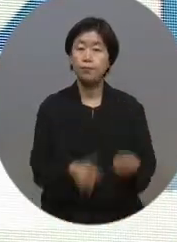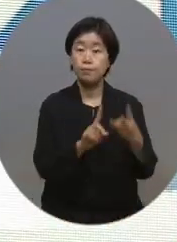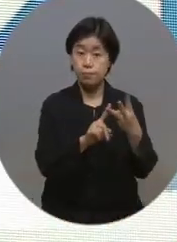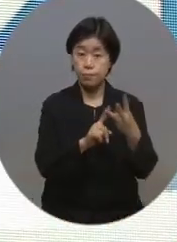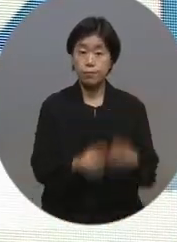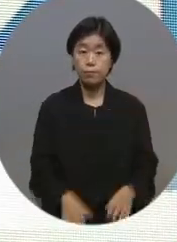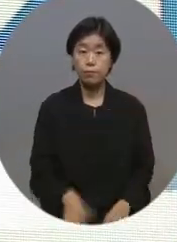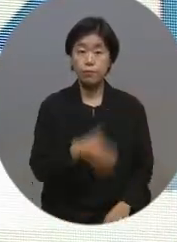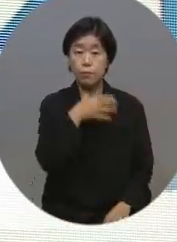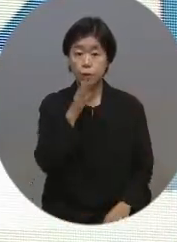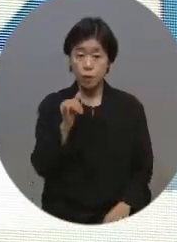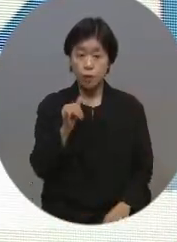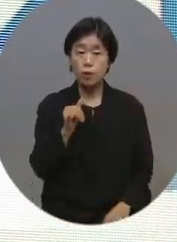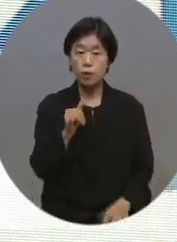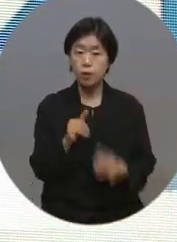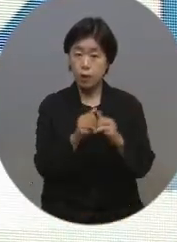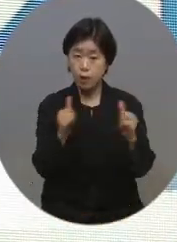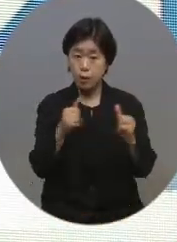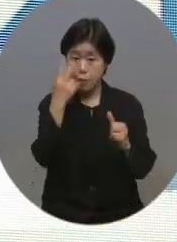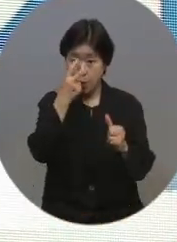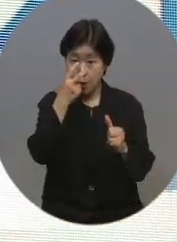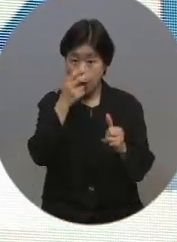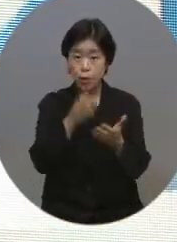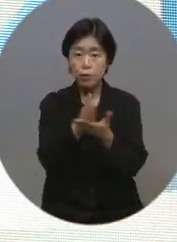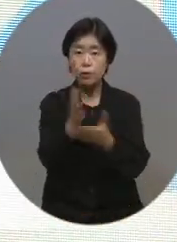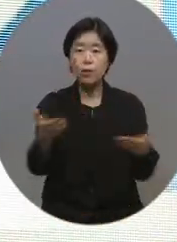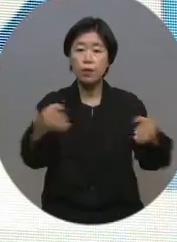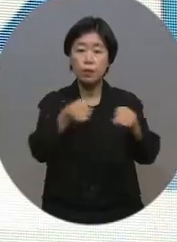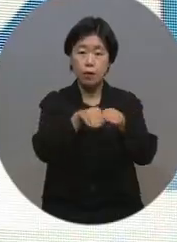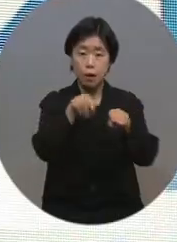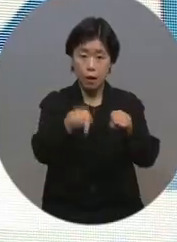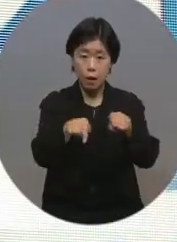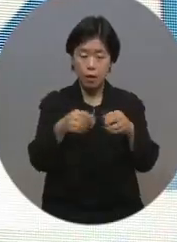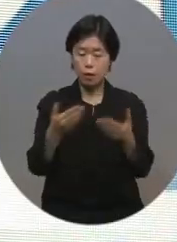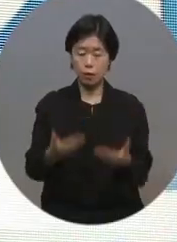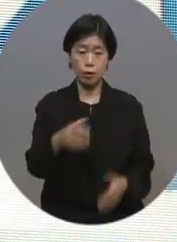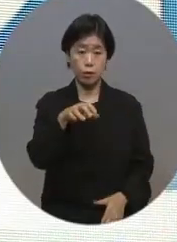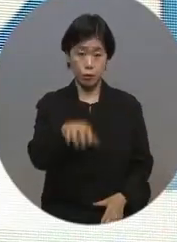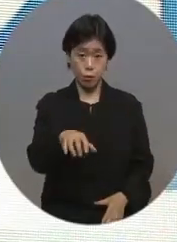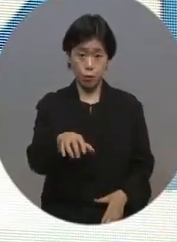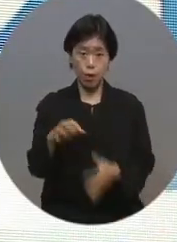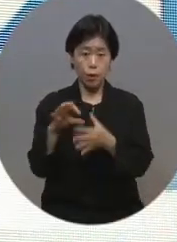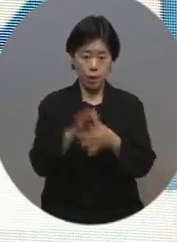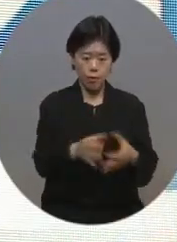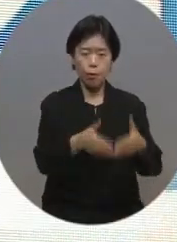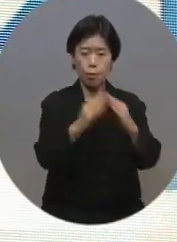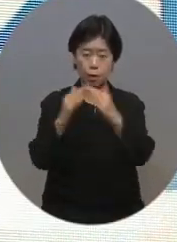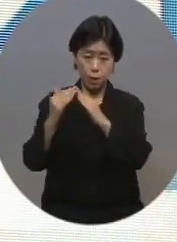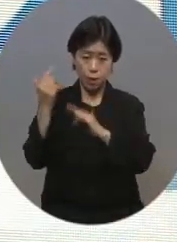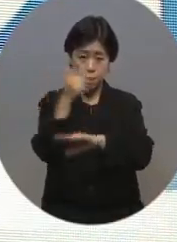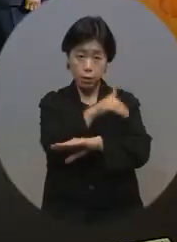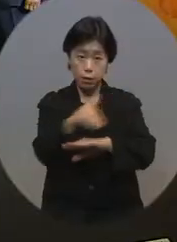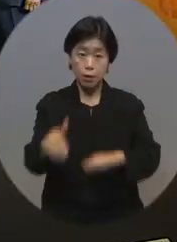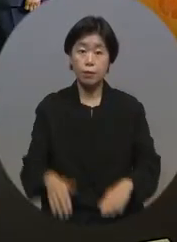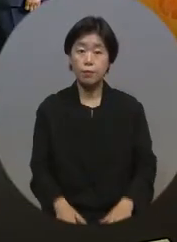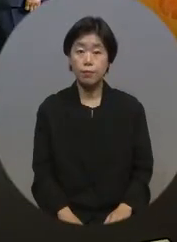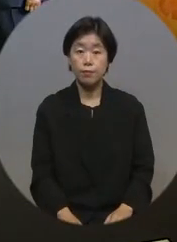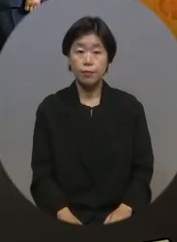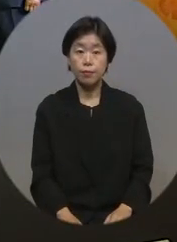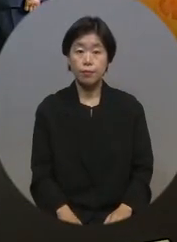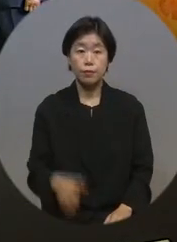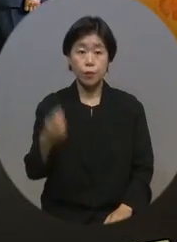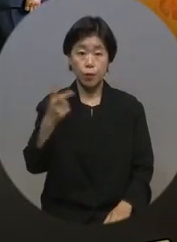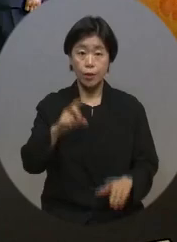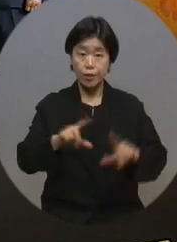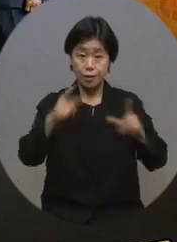셋째로 노인보호 전문기관과 학대 피해 전용 쉼터를 계속적으로 확대해 나가도록 하겠습니다. 한편